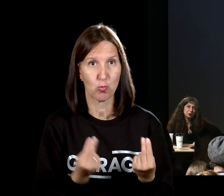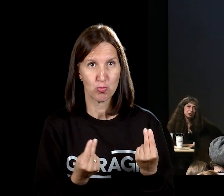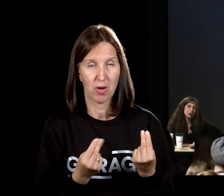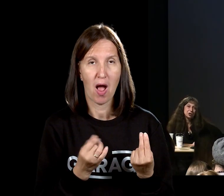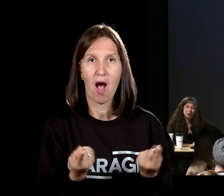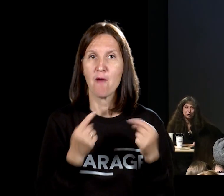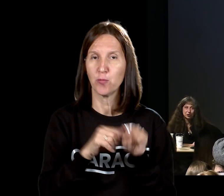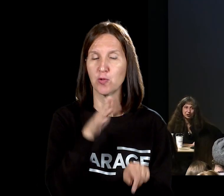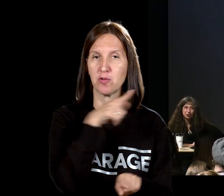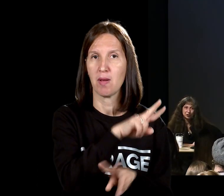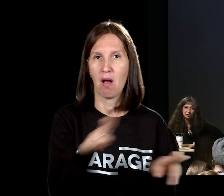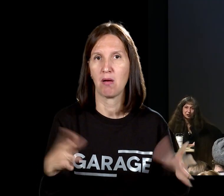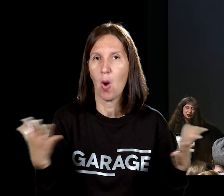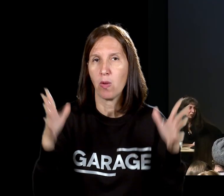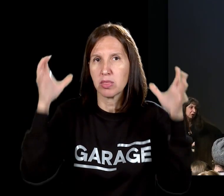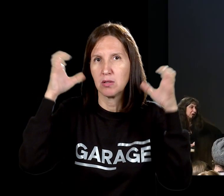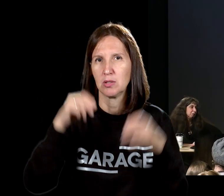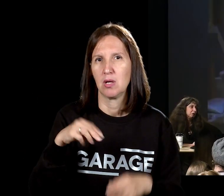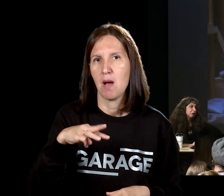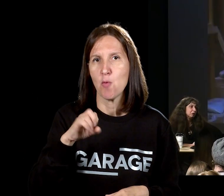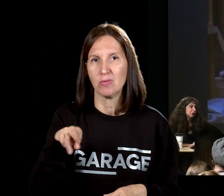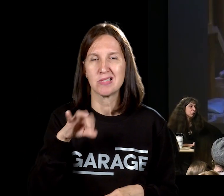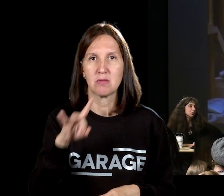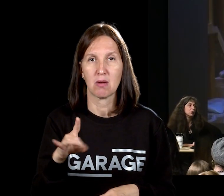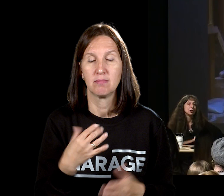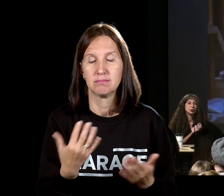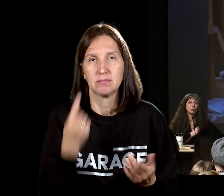да, как вот вторжение персонажей и сновидений в реальный мир.